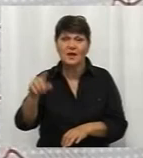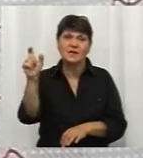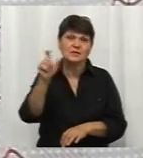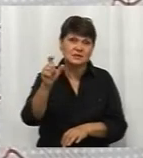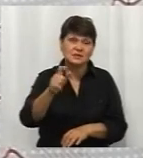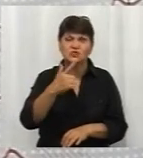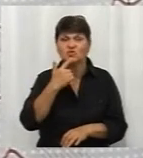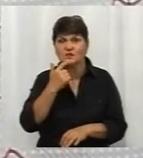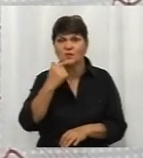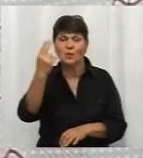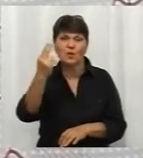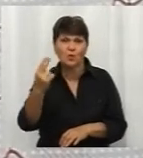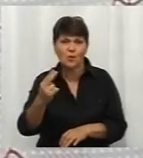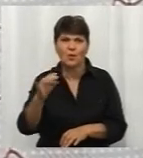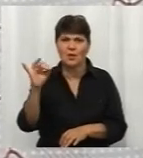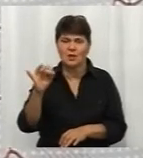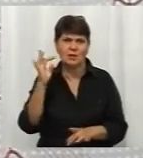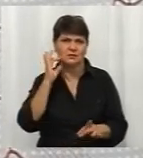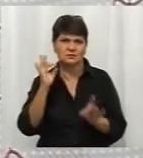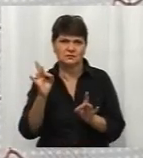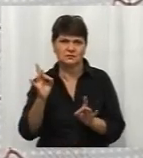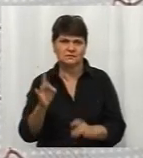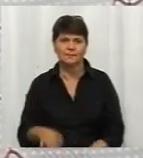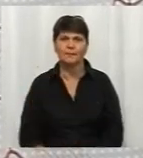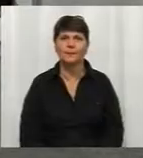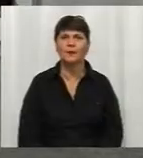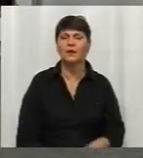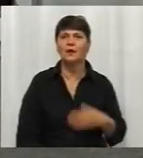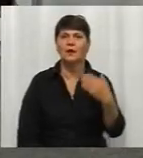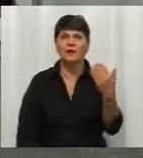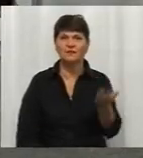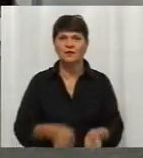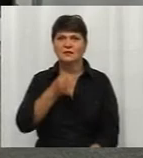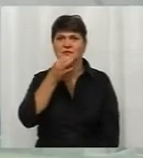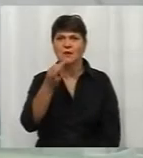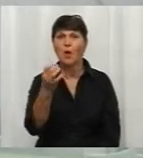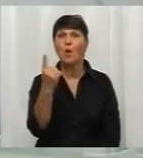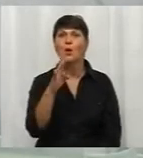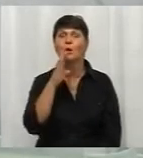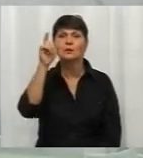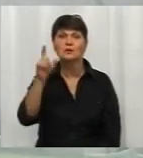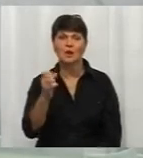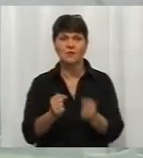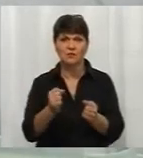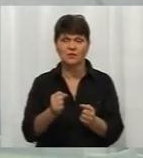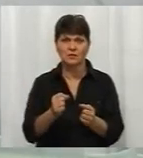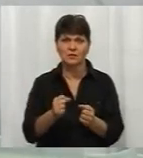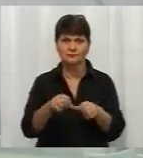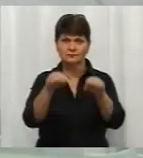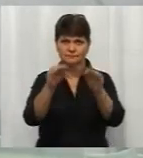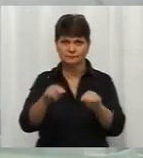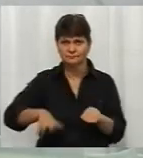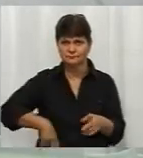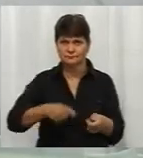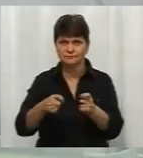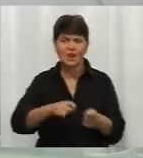кольору та спецсигналом. Ви зазначили, що була лише одна водійка, адмінматеріали по ній, так правильно? Да. А